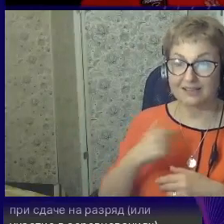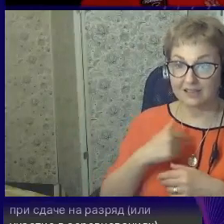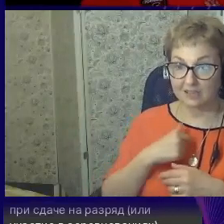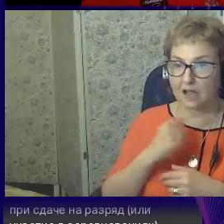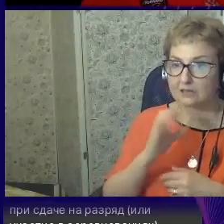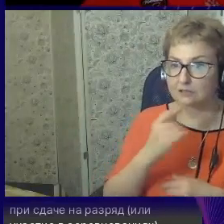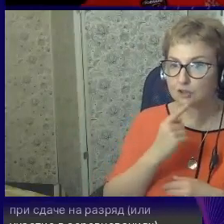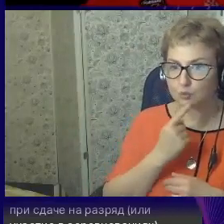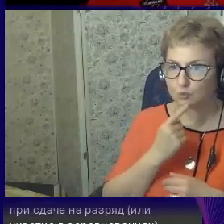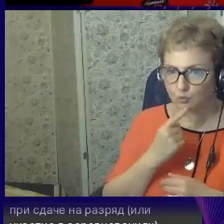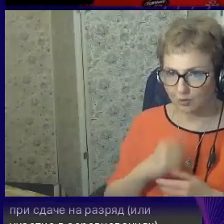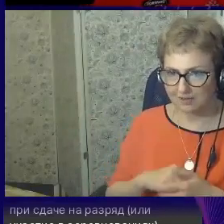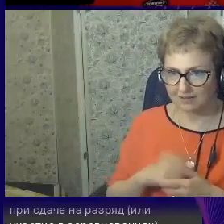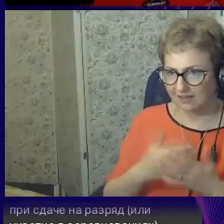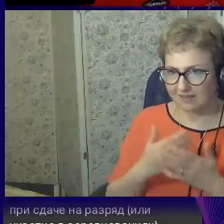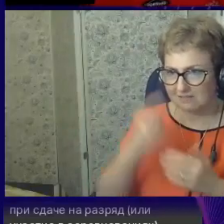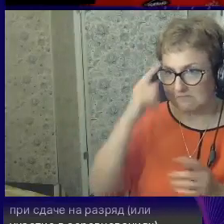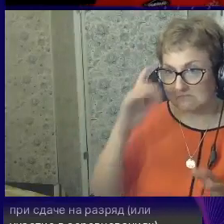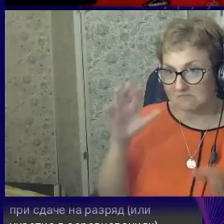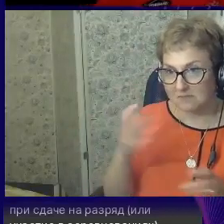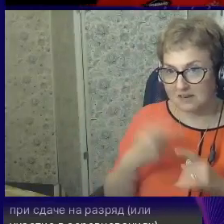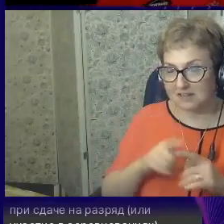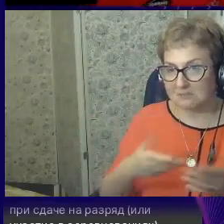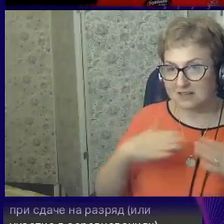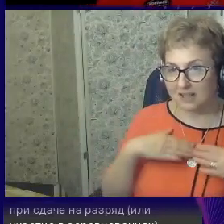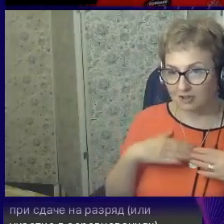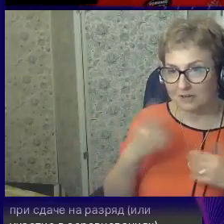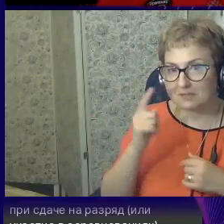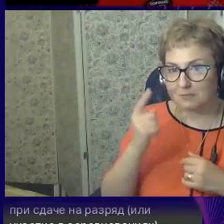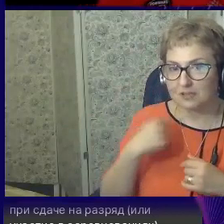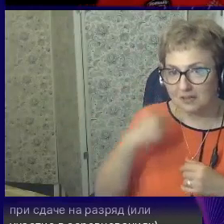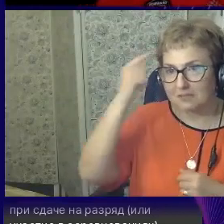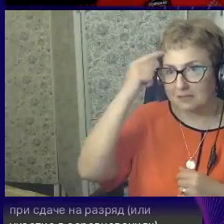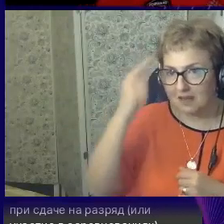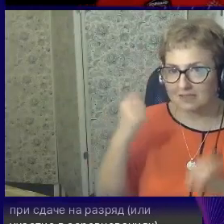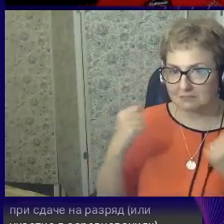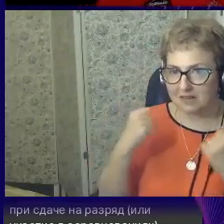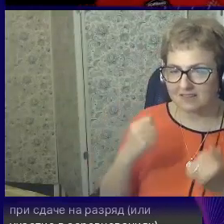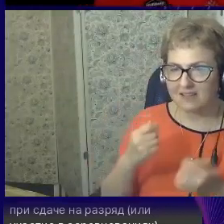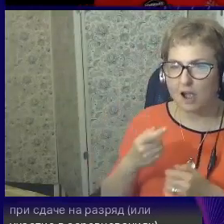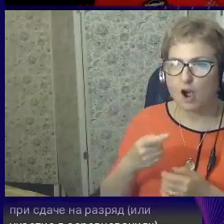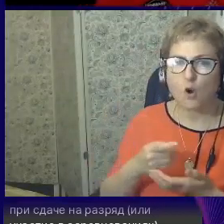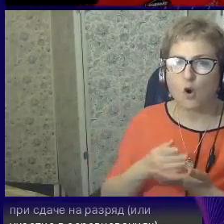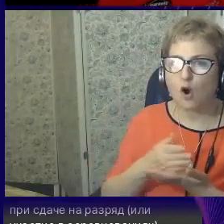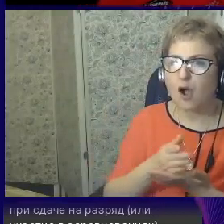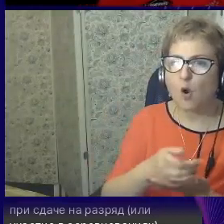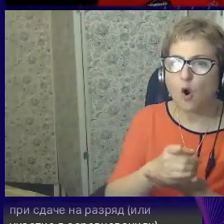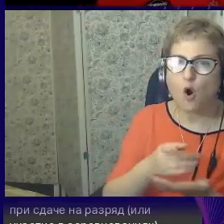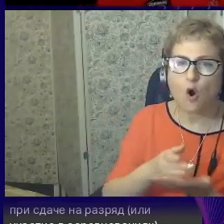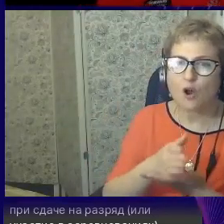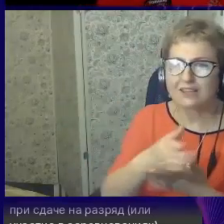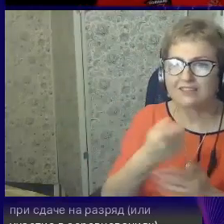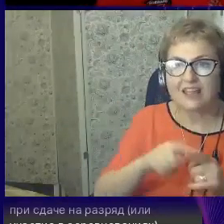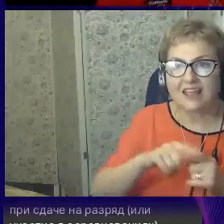Я с трудом, наверное, восприняла это предложение, потому что я понимаю, что спортивное ориентирование – это интеллектуальный вид